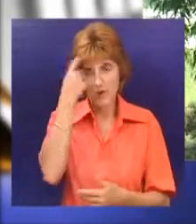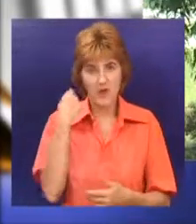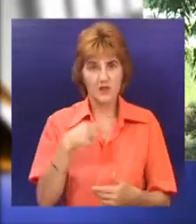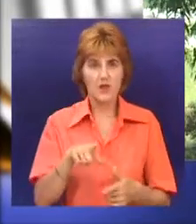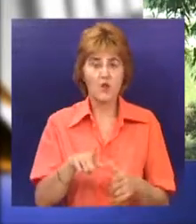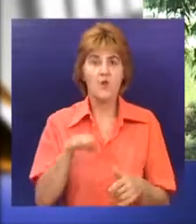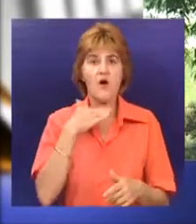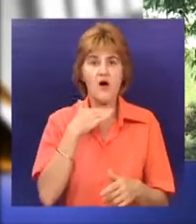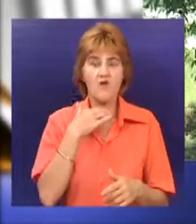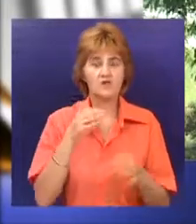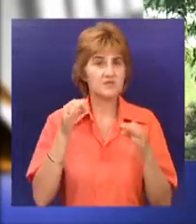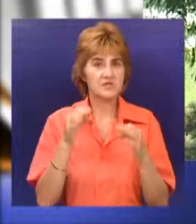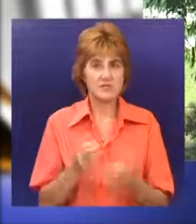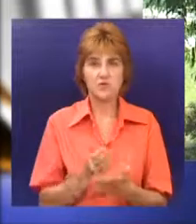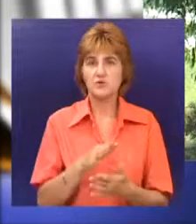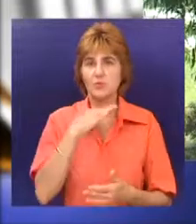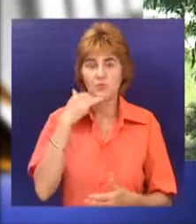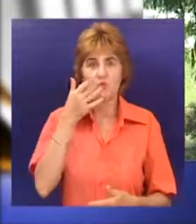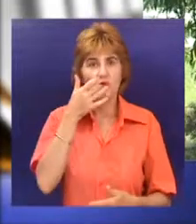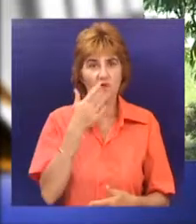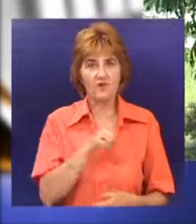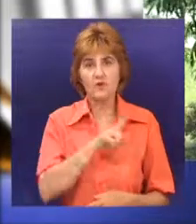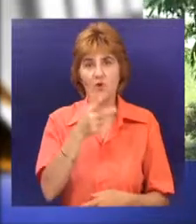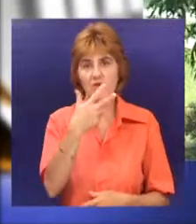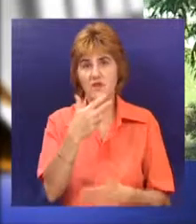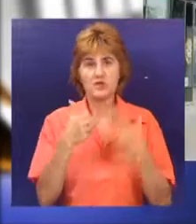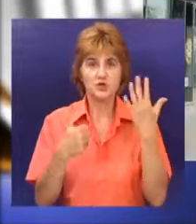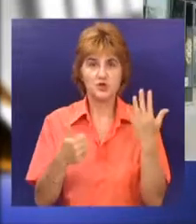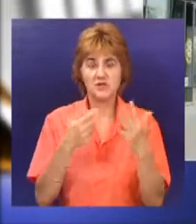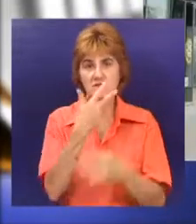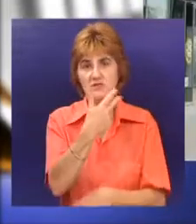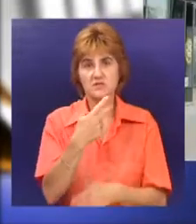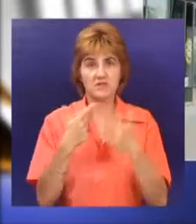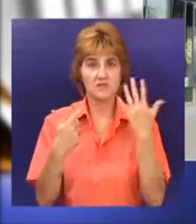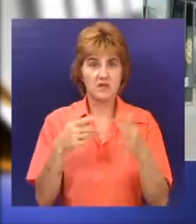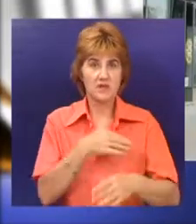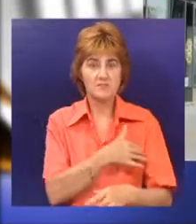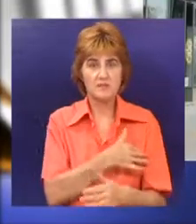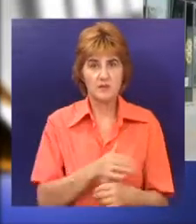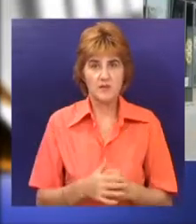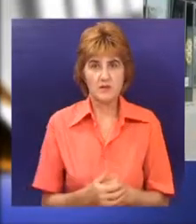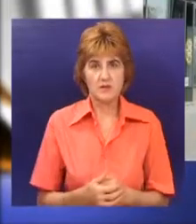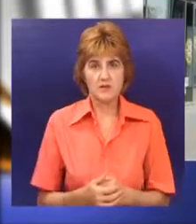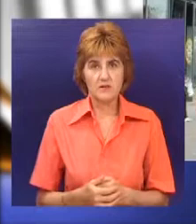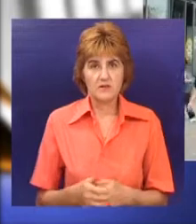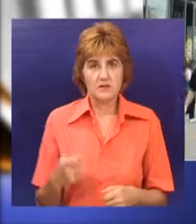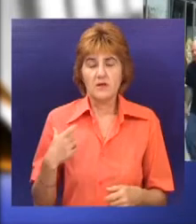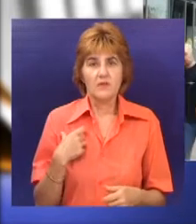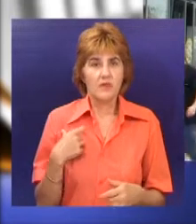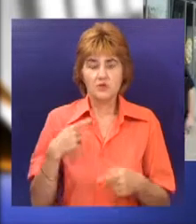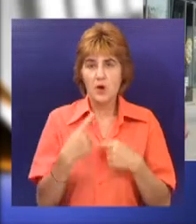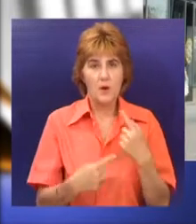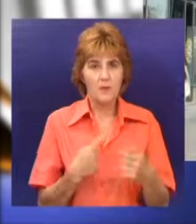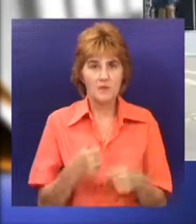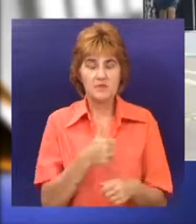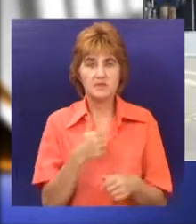krajem jula, odnosno u avgustu, sigurno će biti vrućih dana i do 36-7 stepeni. S obzirom na to da na temperature ne možemo da